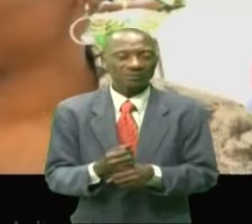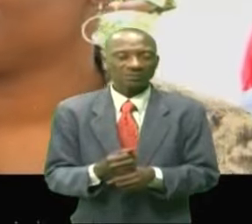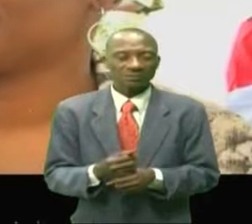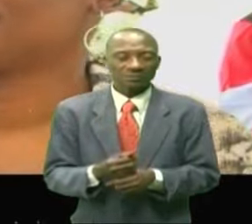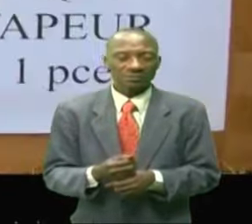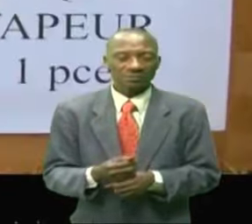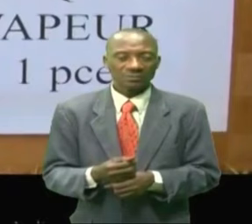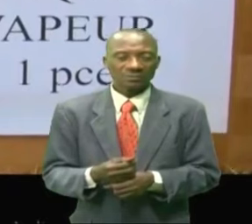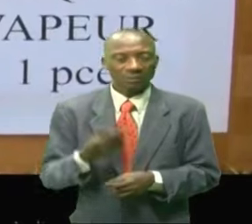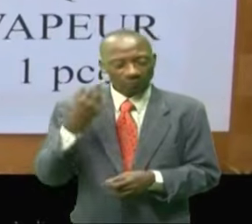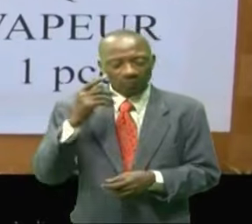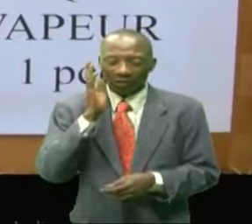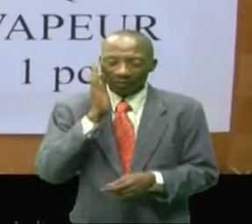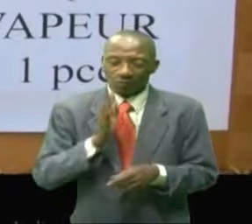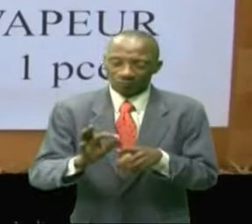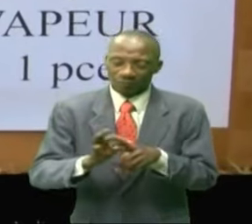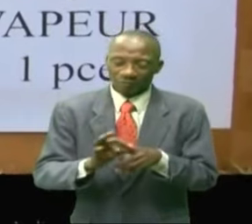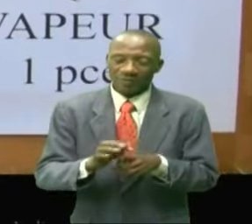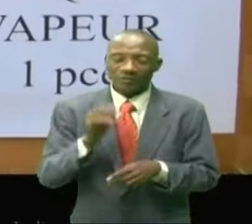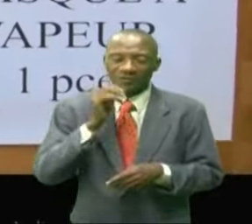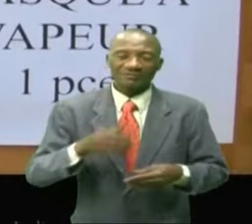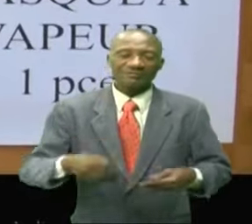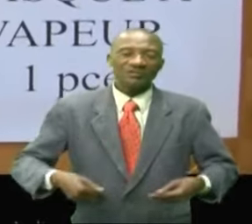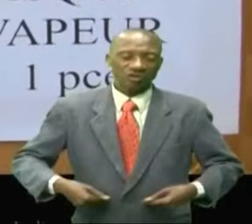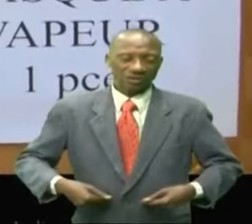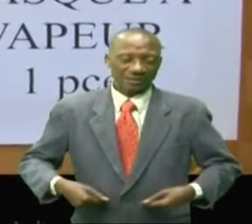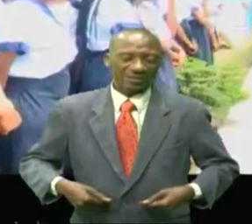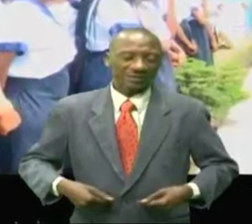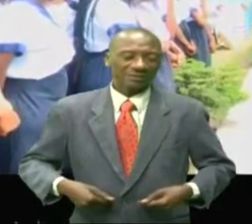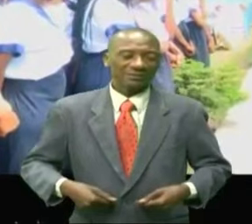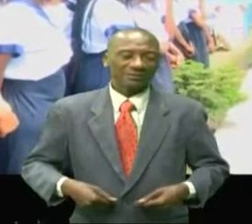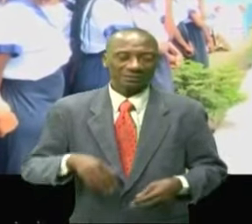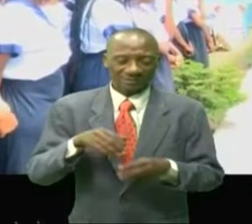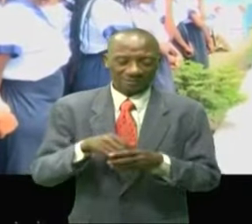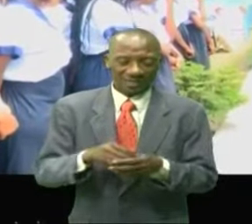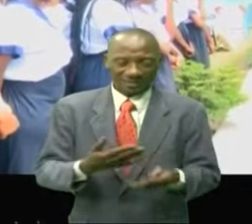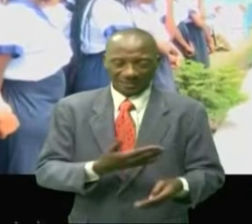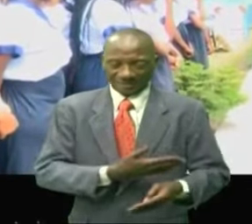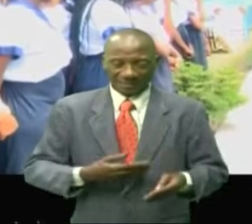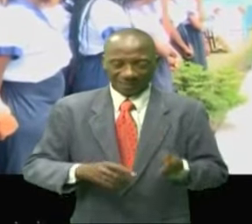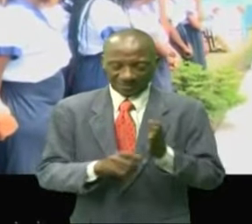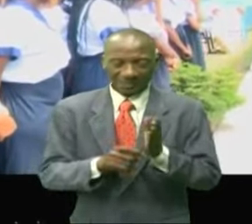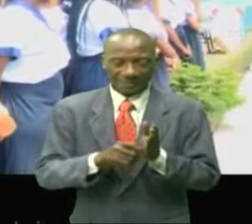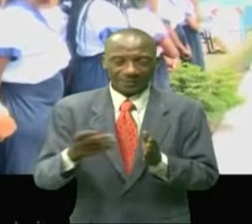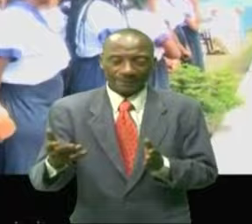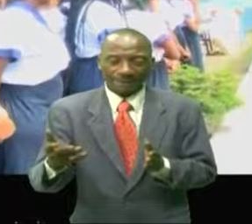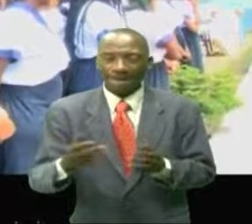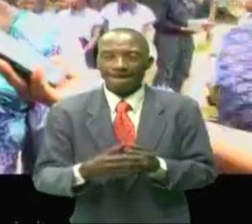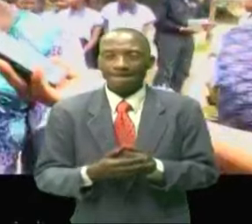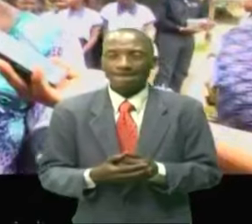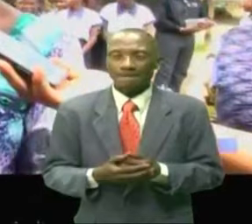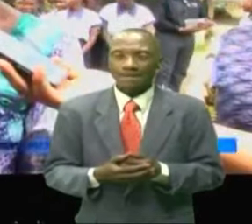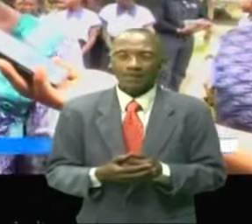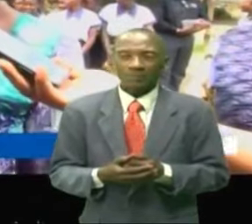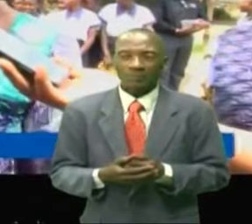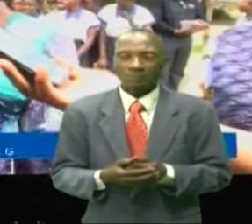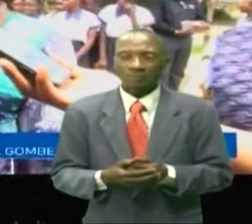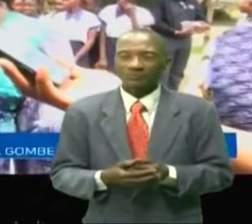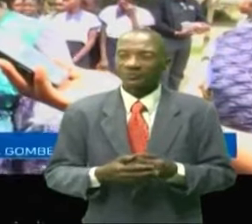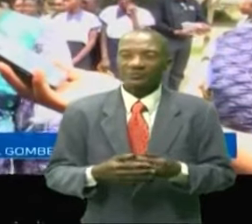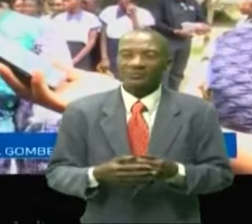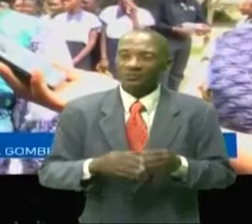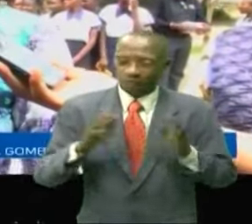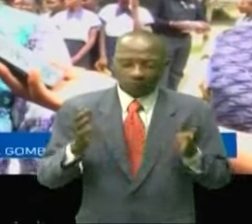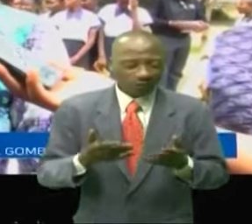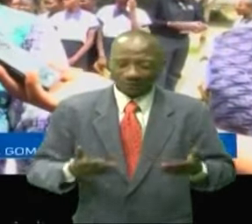formation de ces jeunes filles ici. Une école ouverte à toutes les filles. Avec ces matériels, on va donner encore un plus